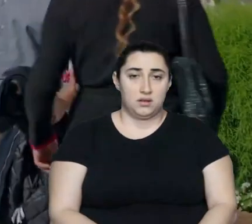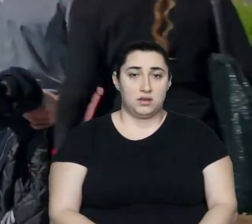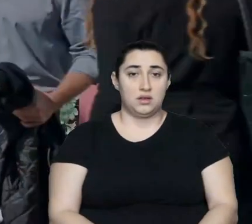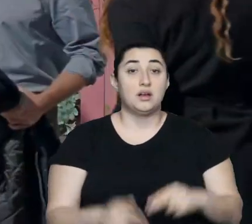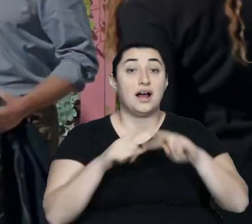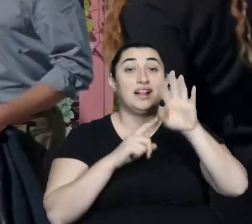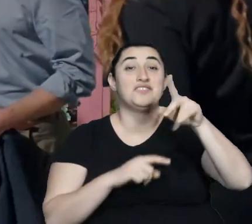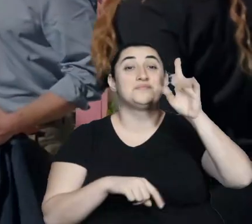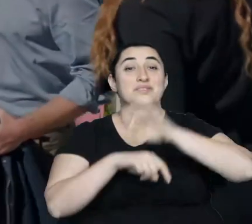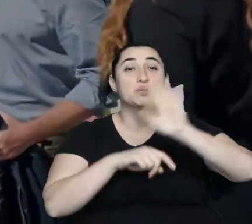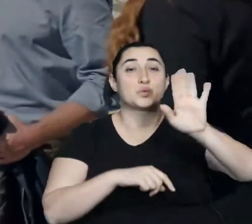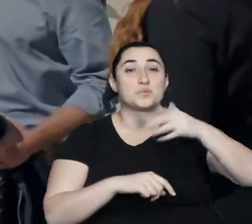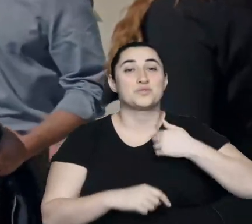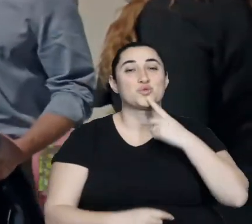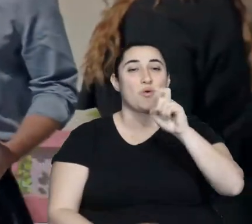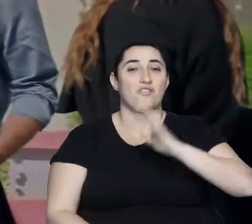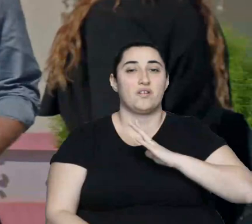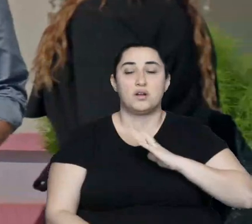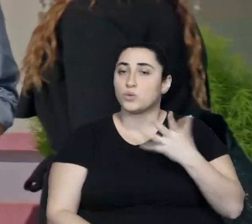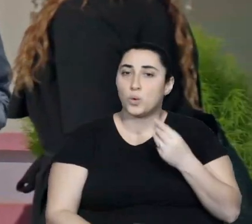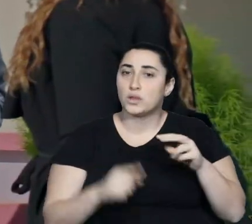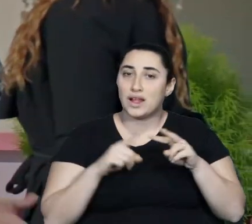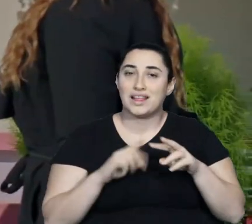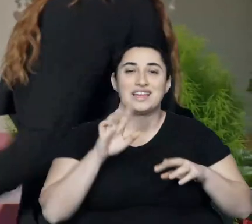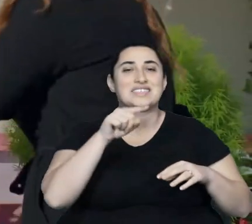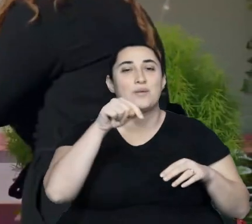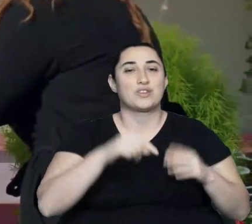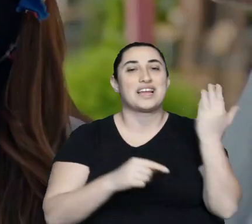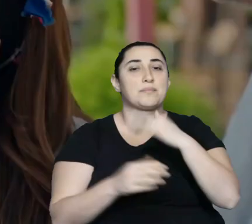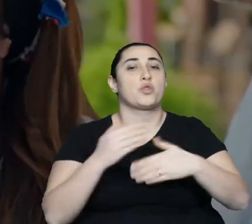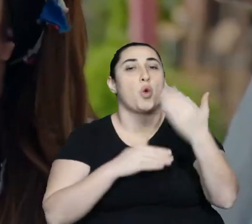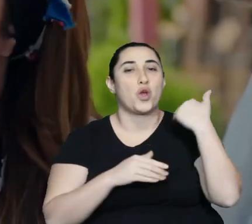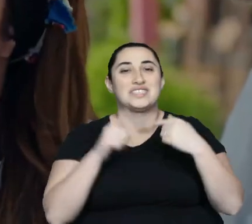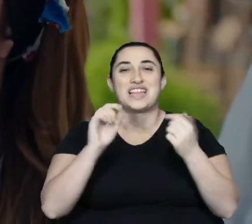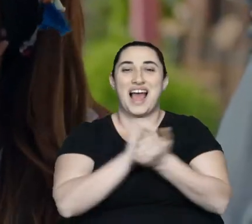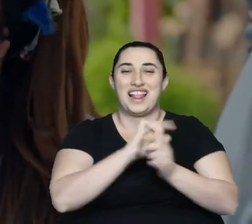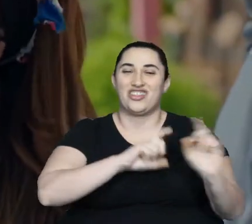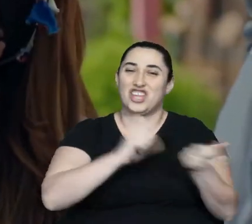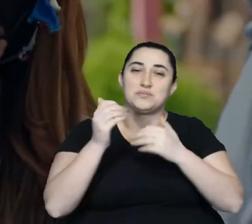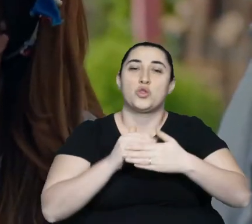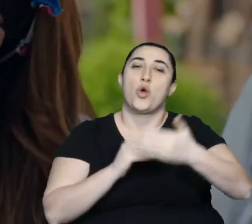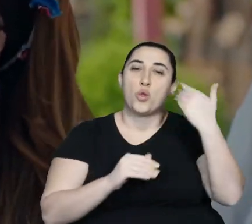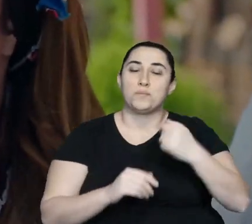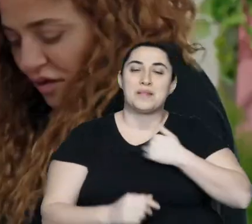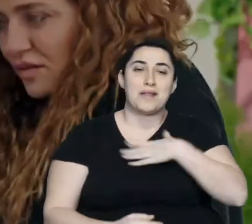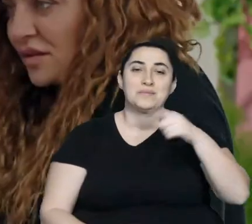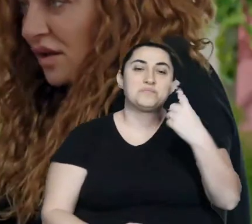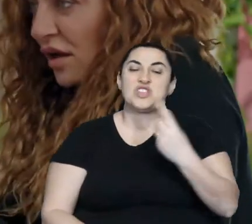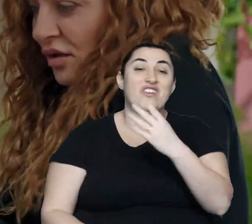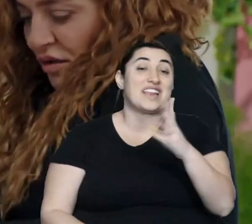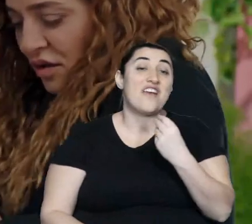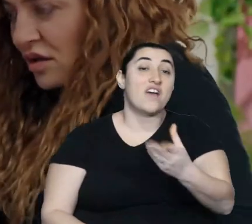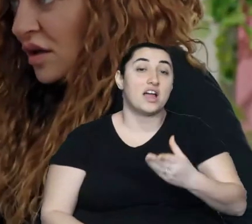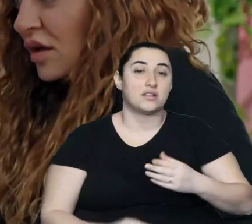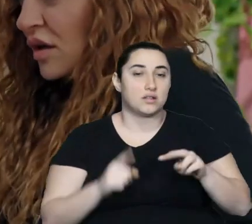Alev, bir dakika dur. Sana bir şey soracağım. Efendim Nalan? Ya sen buradan gitmeden önce, ya ailenle Temel buradan ayrılmadan önce annem sana bir şey vermişti.